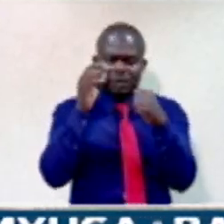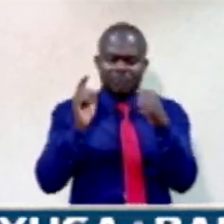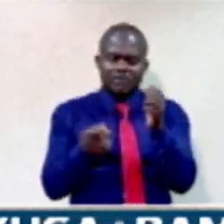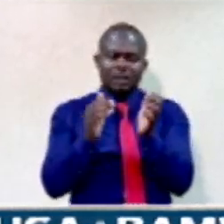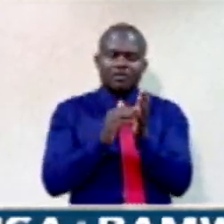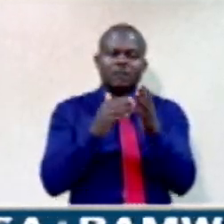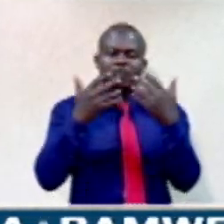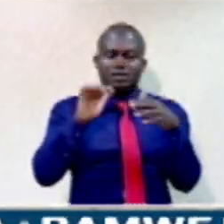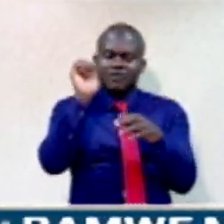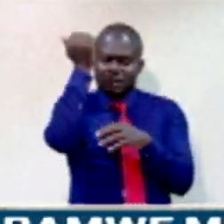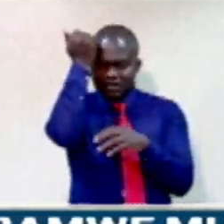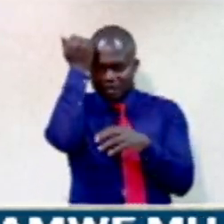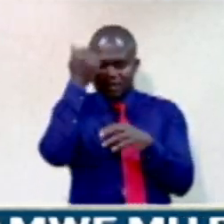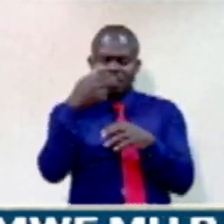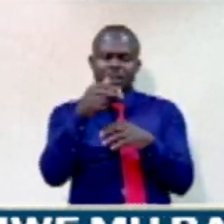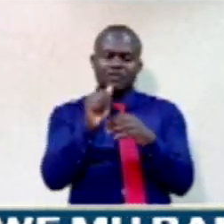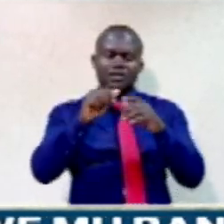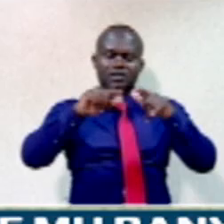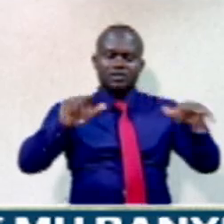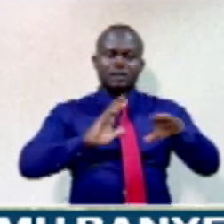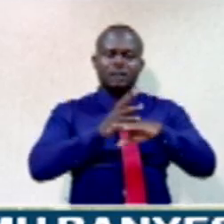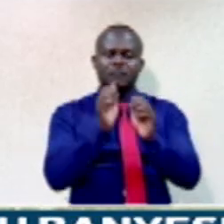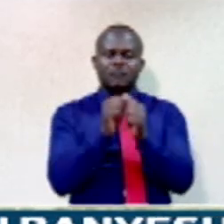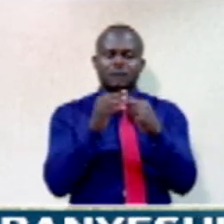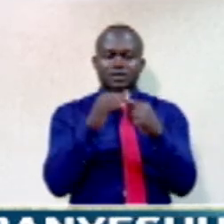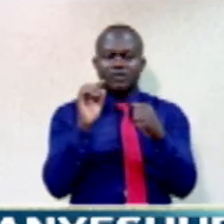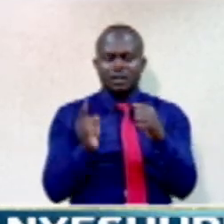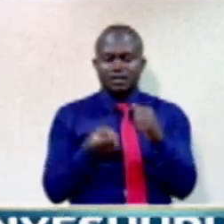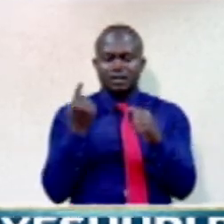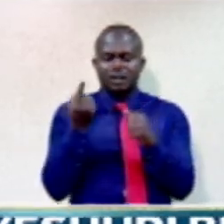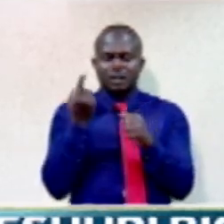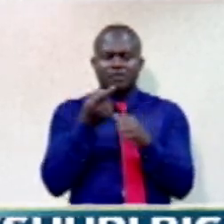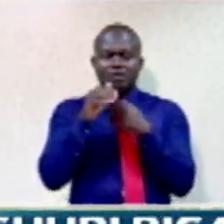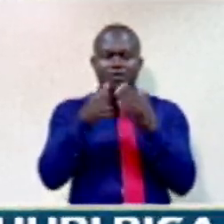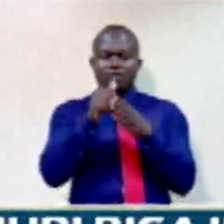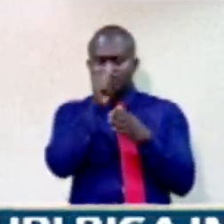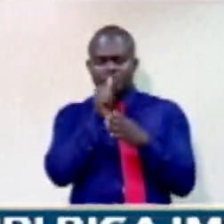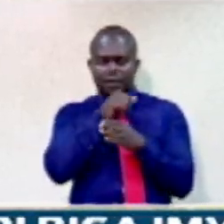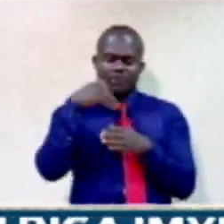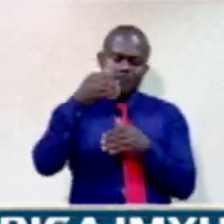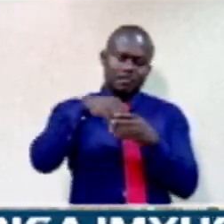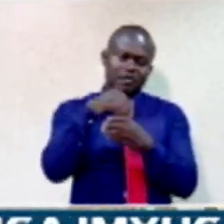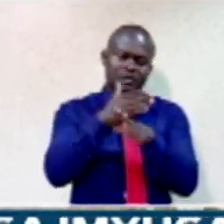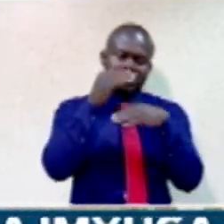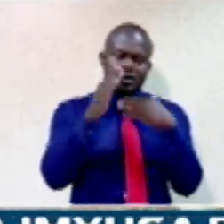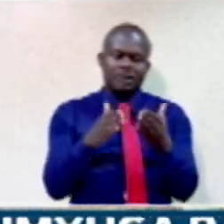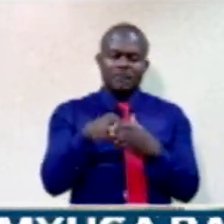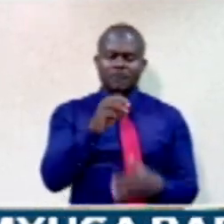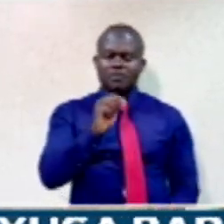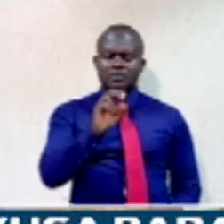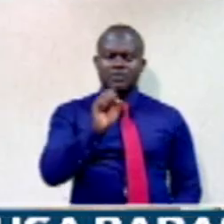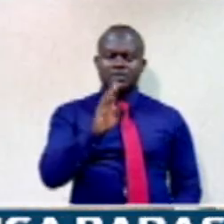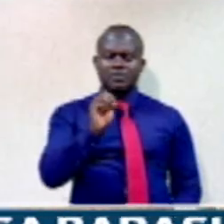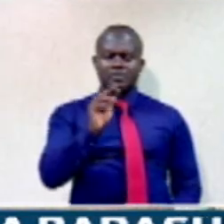hakaba kandi hamaze kwishingirwa hegitari z'ubutaka nazo 18,000. Aha niho umunyamabanga uhoraho muri iyi minisiteri Musabyimana Jean